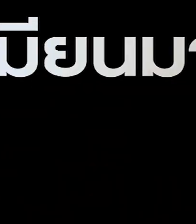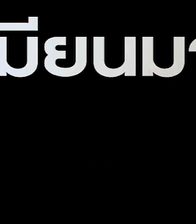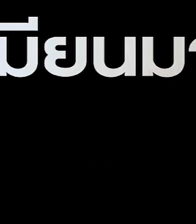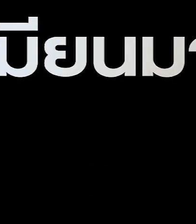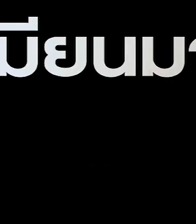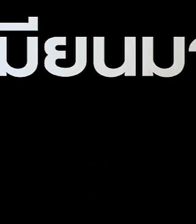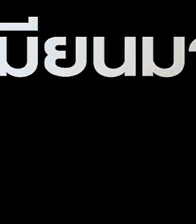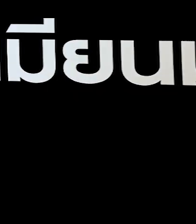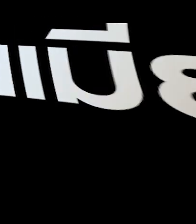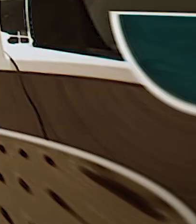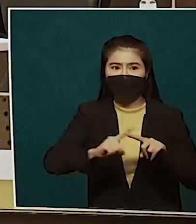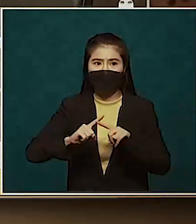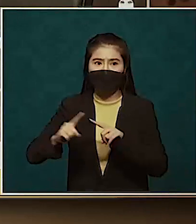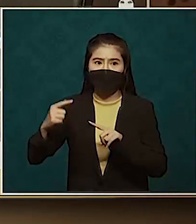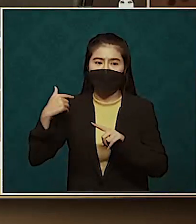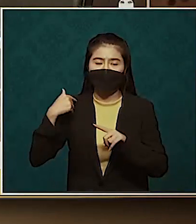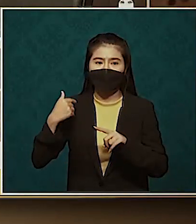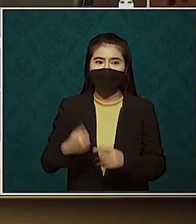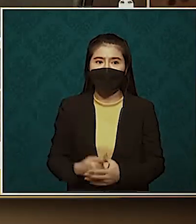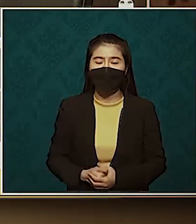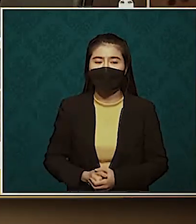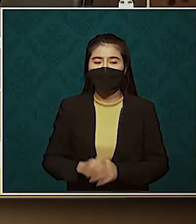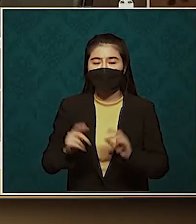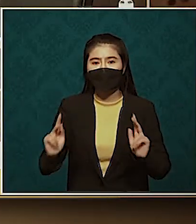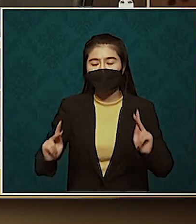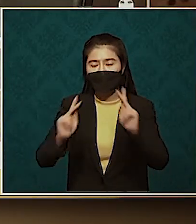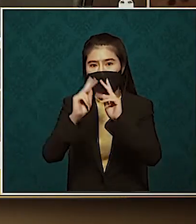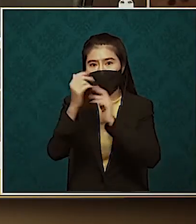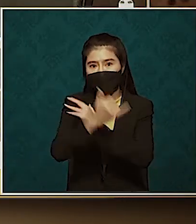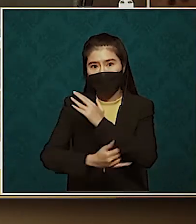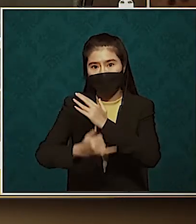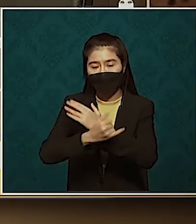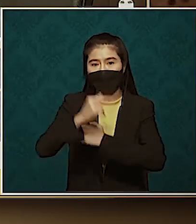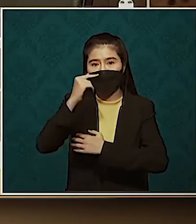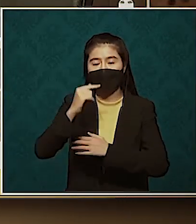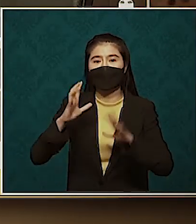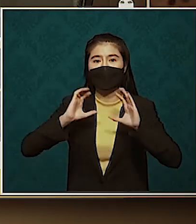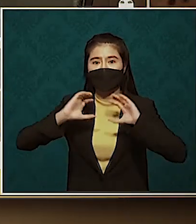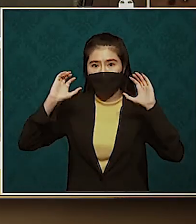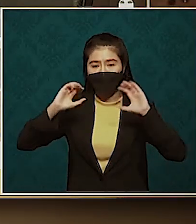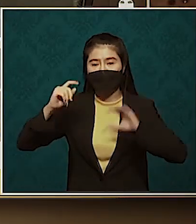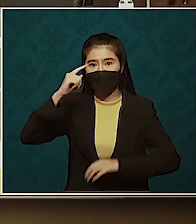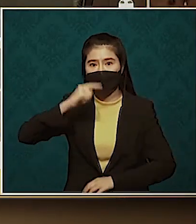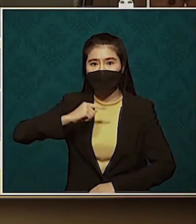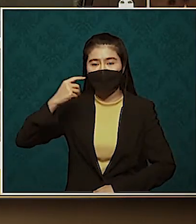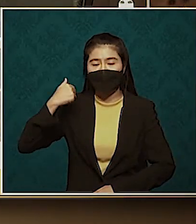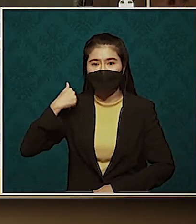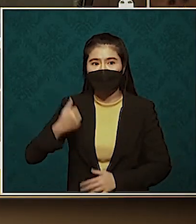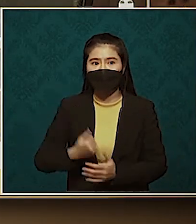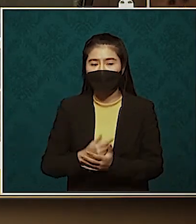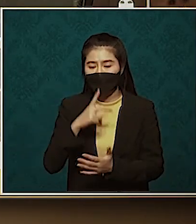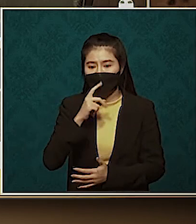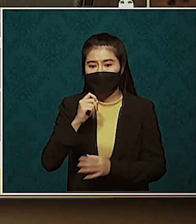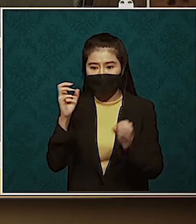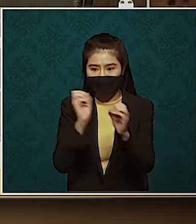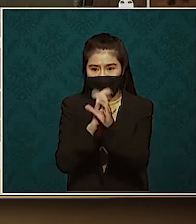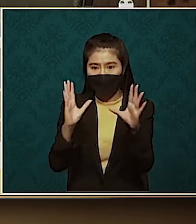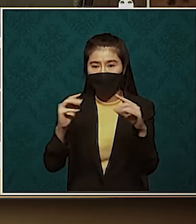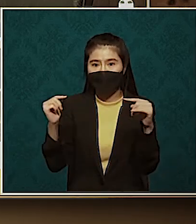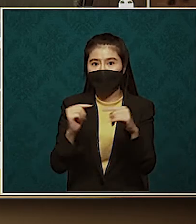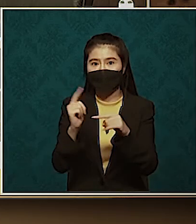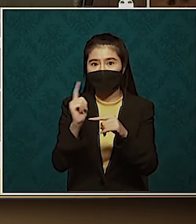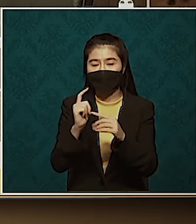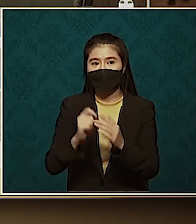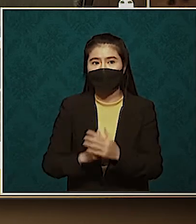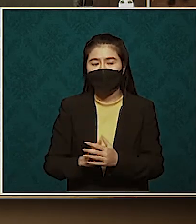วันนี้จึงอยากจะถามว่ากระทรวงต่างประเทศและรัฐบาลไทยเนี่ยตอบให้ชัดหน่อยว่